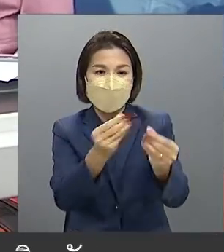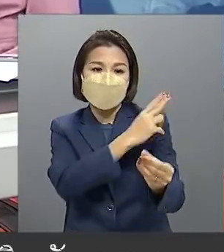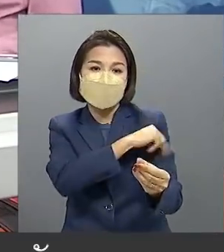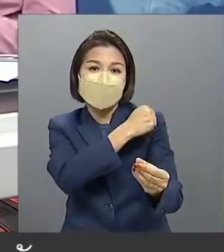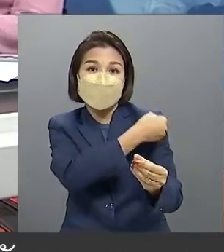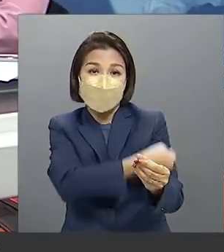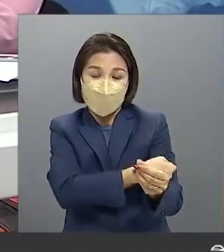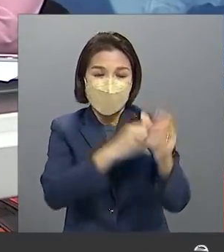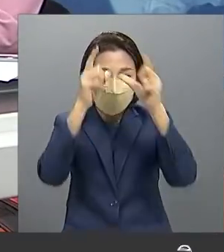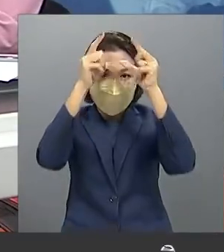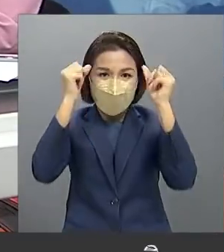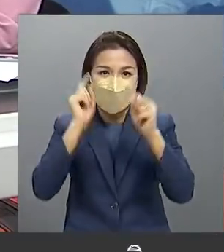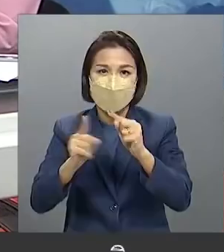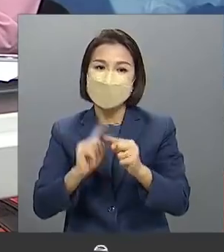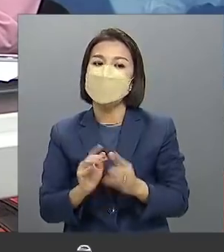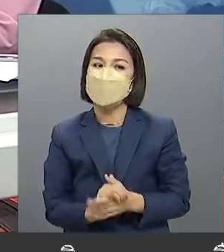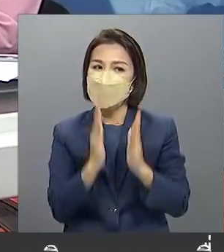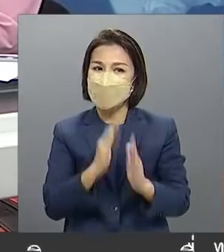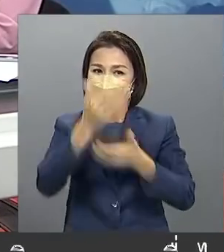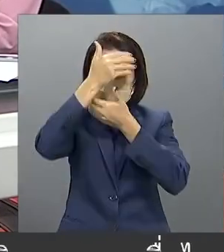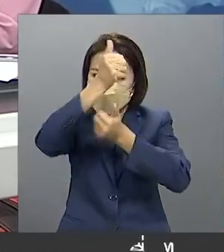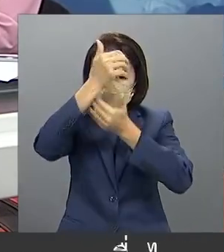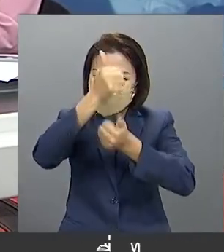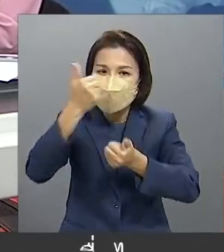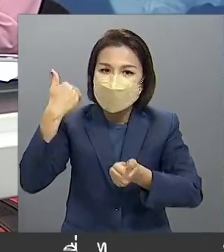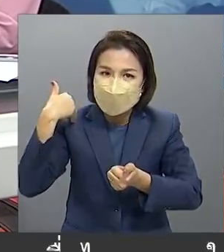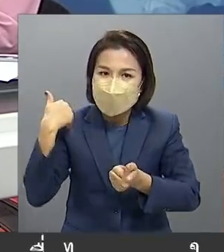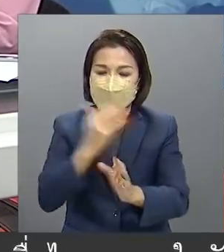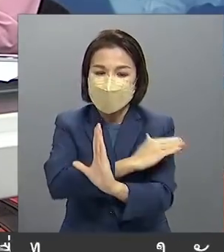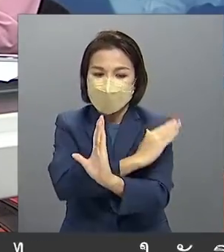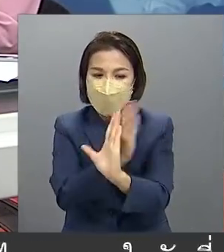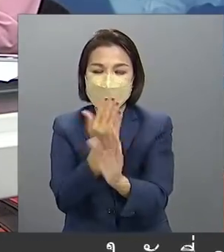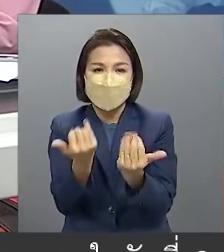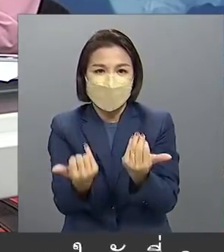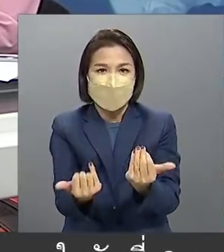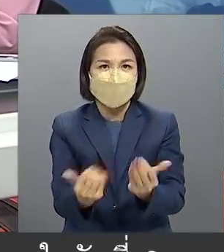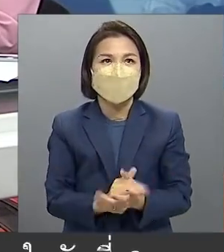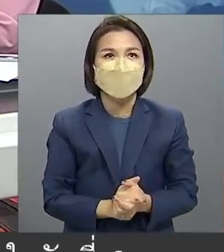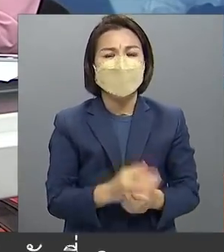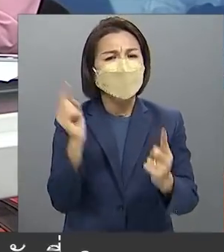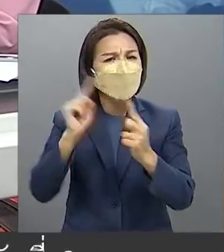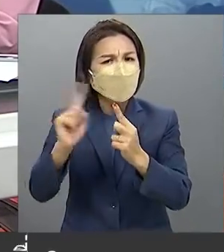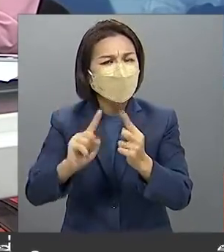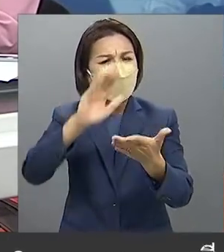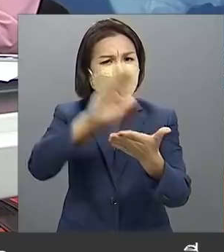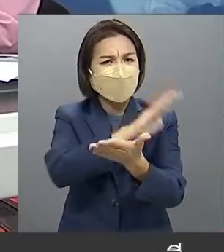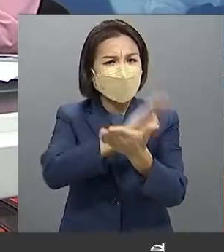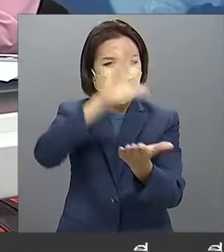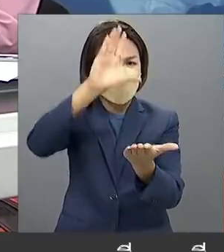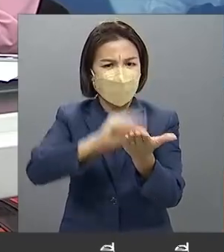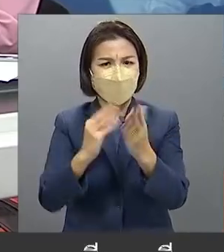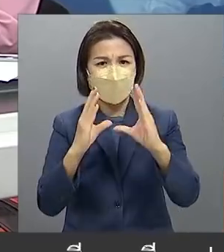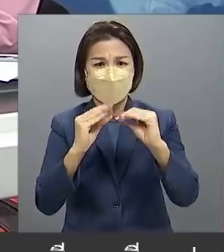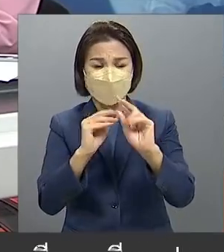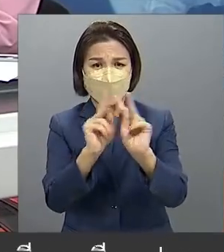อันดับต้นๆเลยนะตั้งแต่เมื่อวานแล้วก็ต่อเนื่องมาจนถึงวันนี้นะจากกรณีที่มีการเปิดเผยเอกสารบันทึกการประชุมของคณะกรรมการ3ฝ่